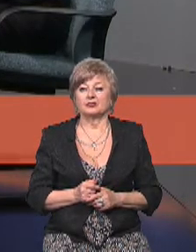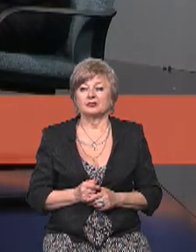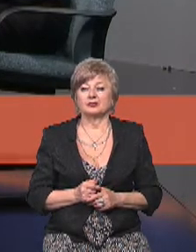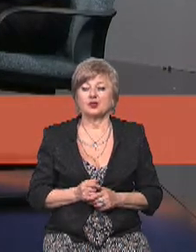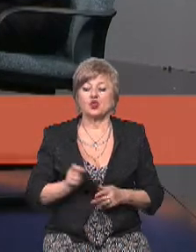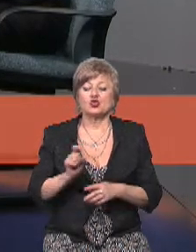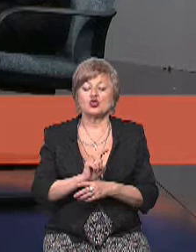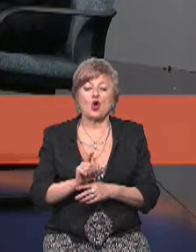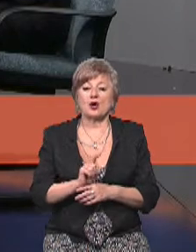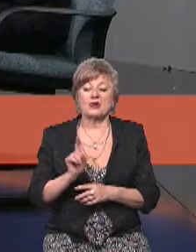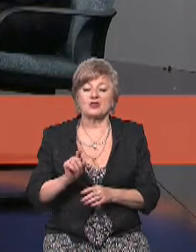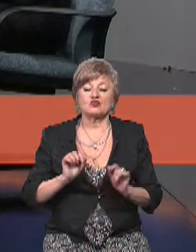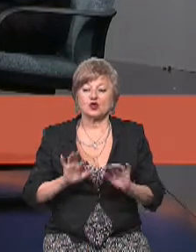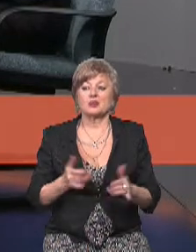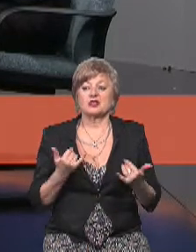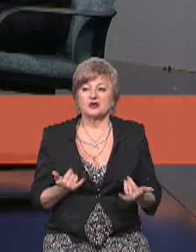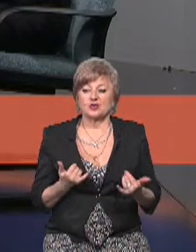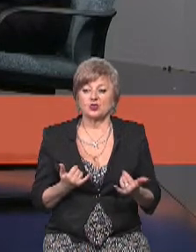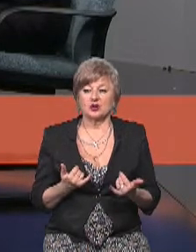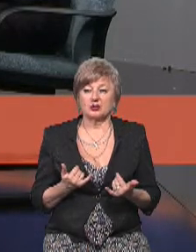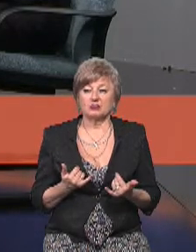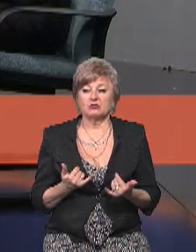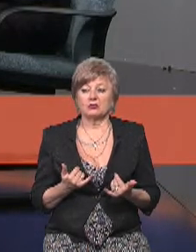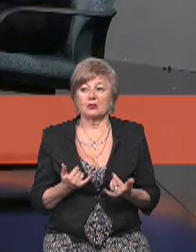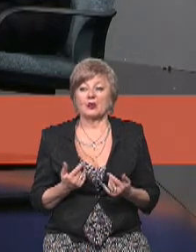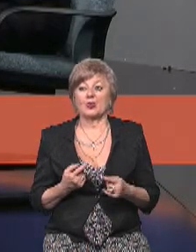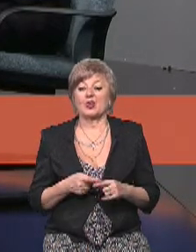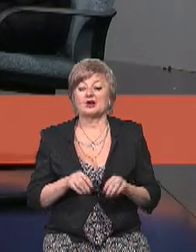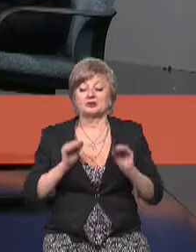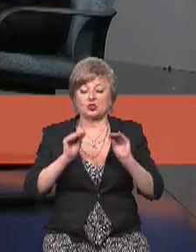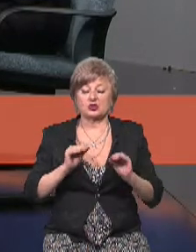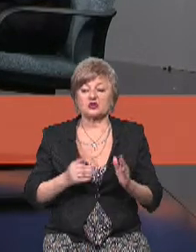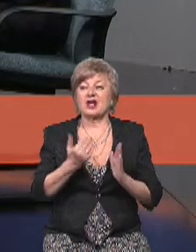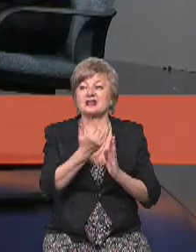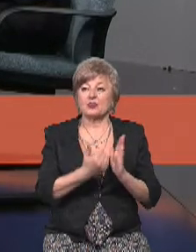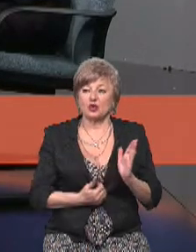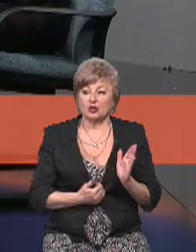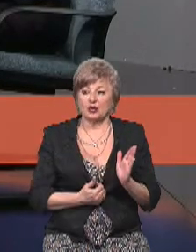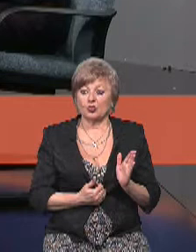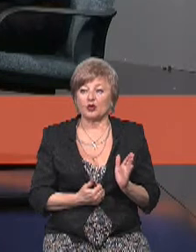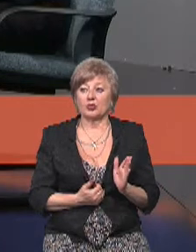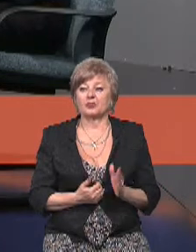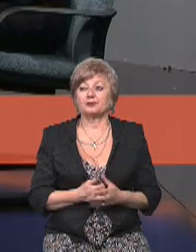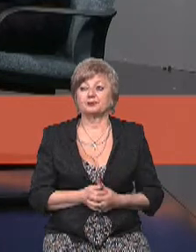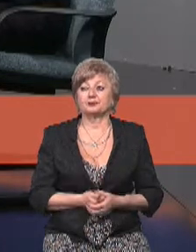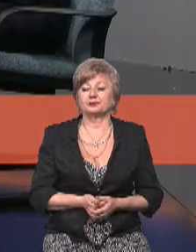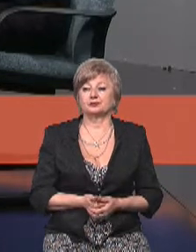нормативи, які діють на сьогодні. Тобто складається протокол і далі, як говорив пан